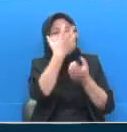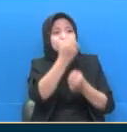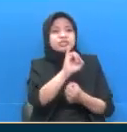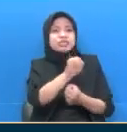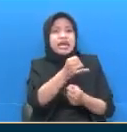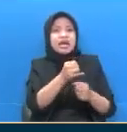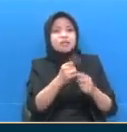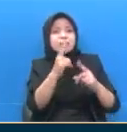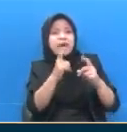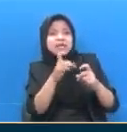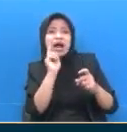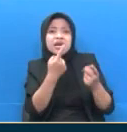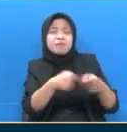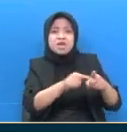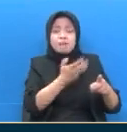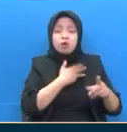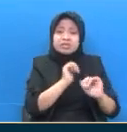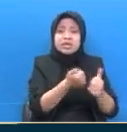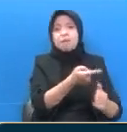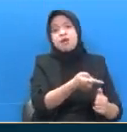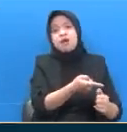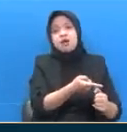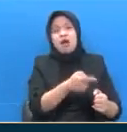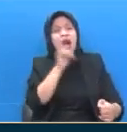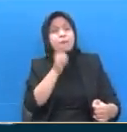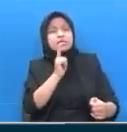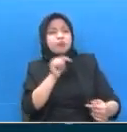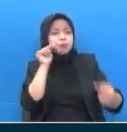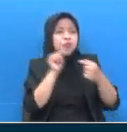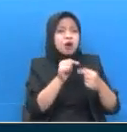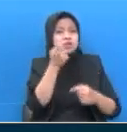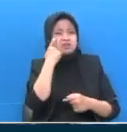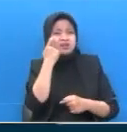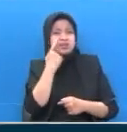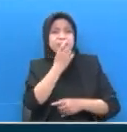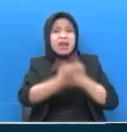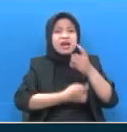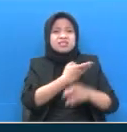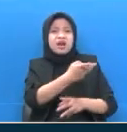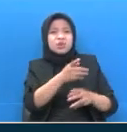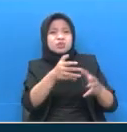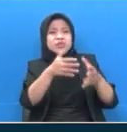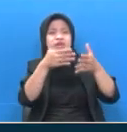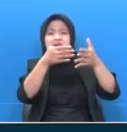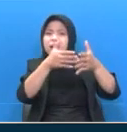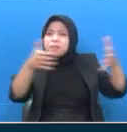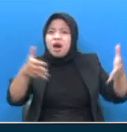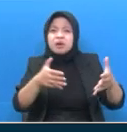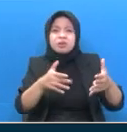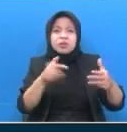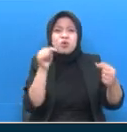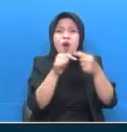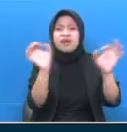Hakim pun tidak bertanya sampai sejauh itu loh Mbak. Tetapi kenapa tiba-tiba saksi ini memberikan keterangan yang melebar kemana-mana